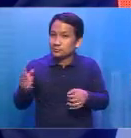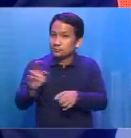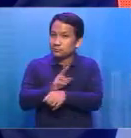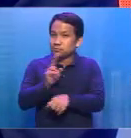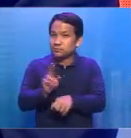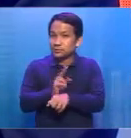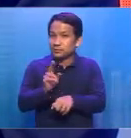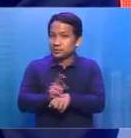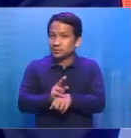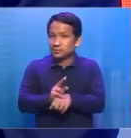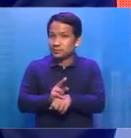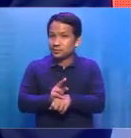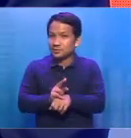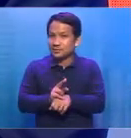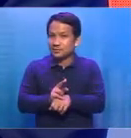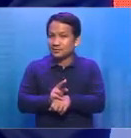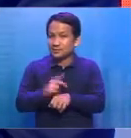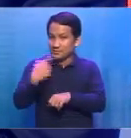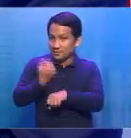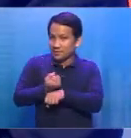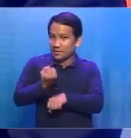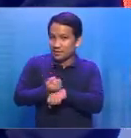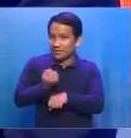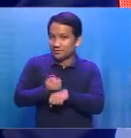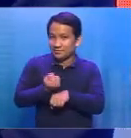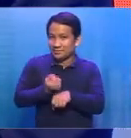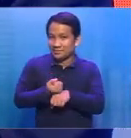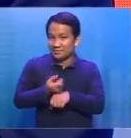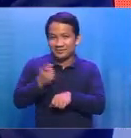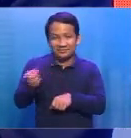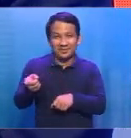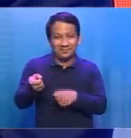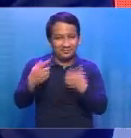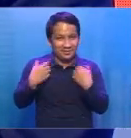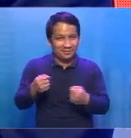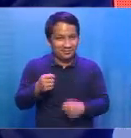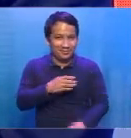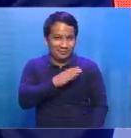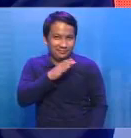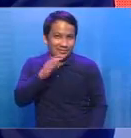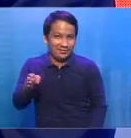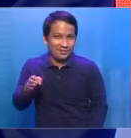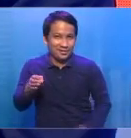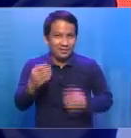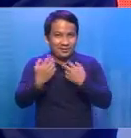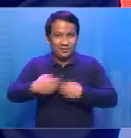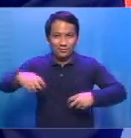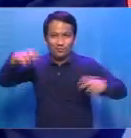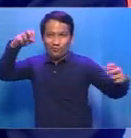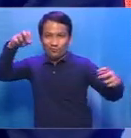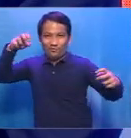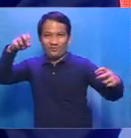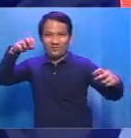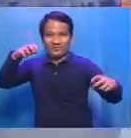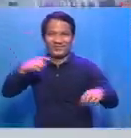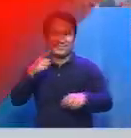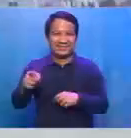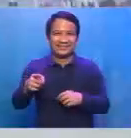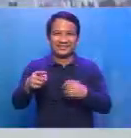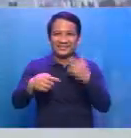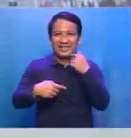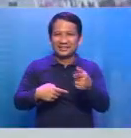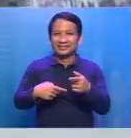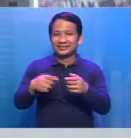Kung pagkatigasin lang ang pag-uusapan, wala na siguradong masaastig pa sa isang Kung Fu Master sa China.